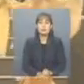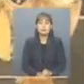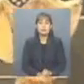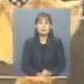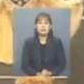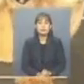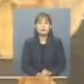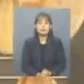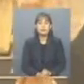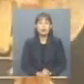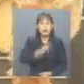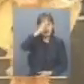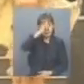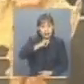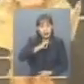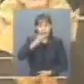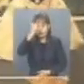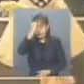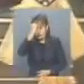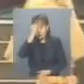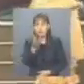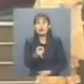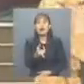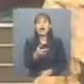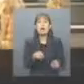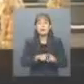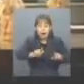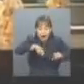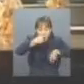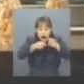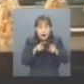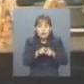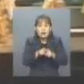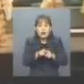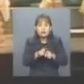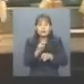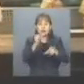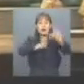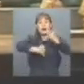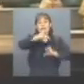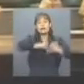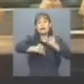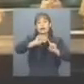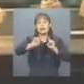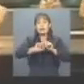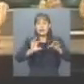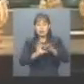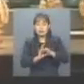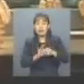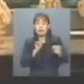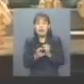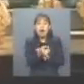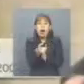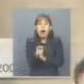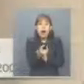ทั้งไทยและญี่ปุ่นล้วนกินข้าวเป็นอาหารหลักระบำแม่โพศพและการแสดงชุดเทศกาลเก็บเกี่ยวสะท้อนวัฒนธรรมข้าวที่คล้ายคลึง